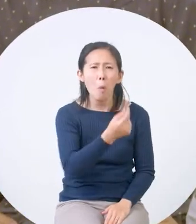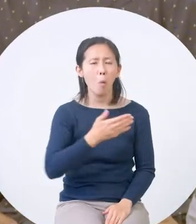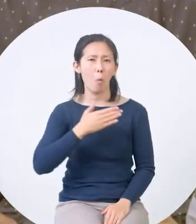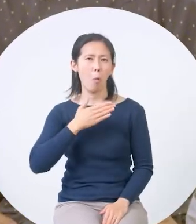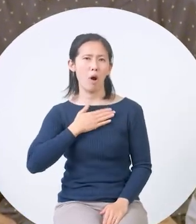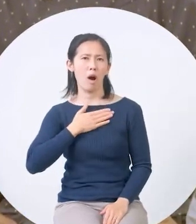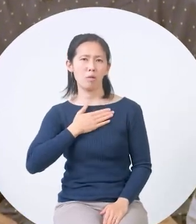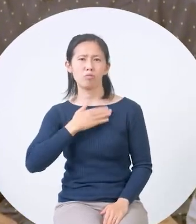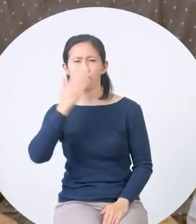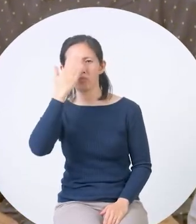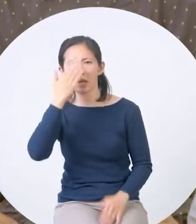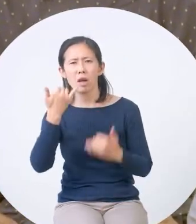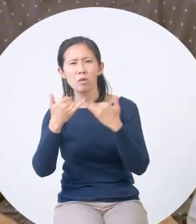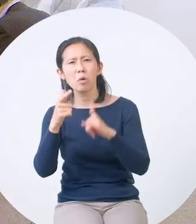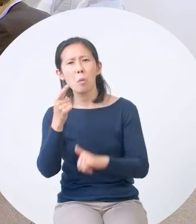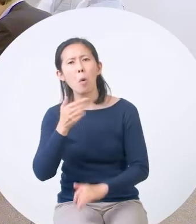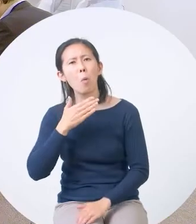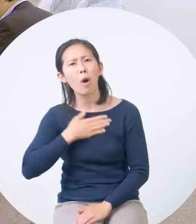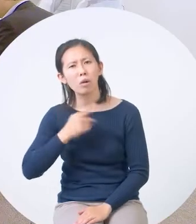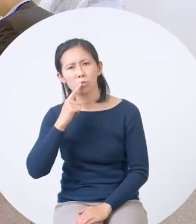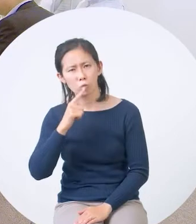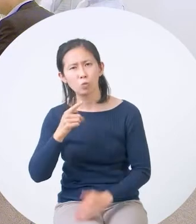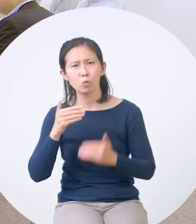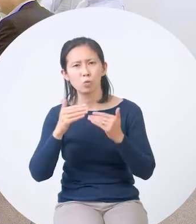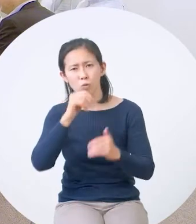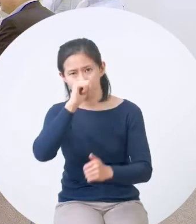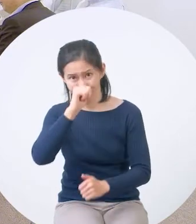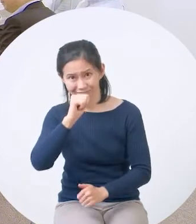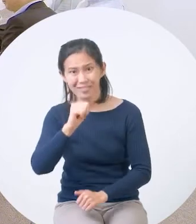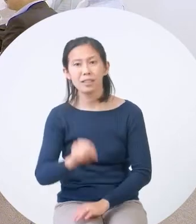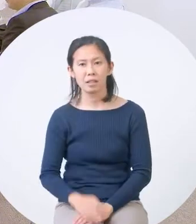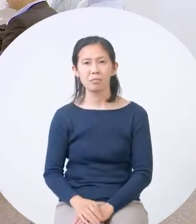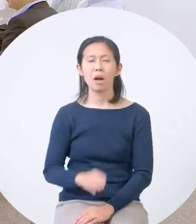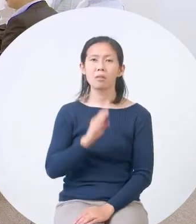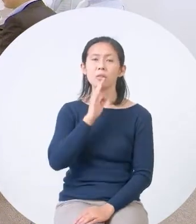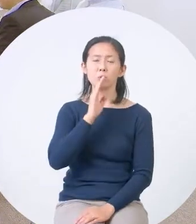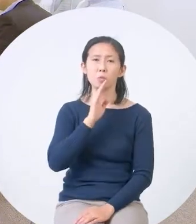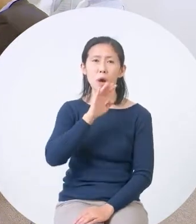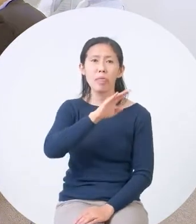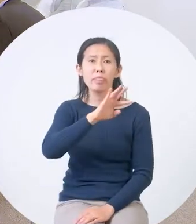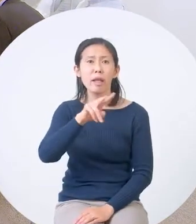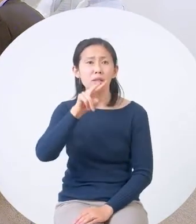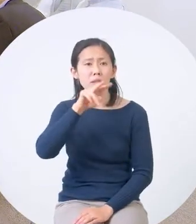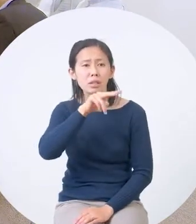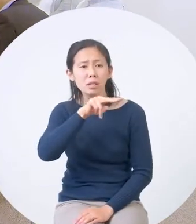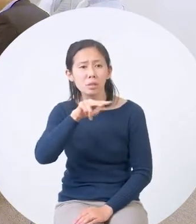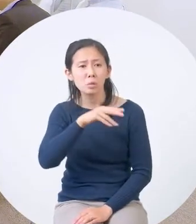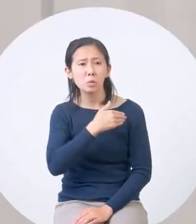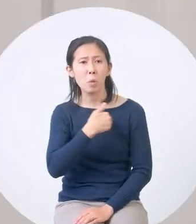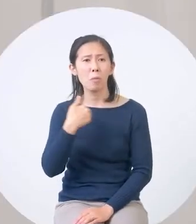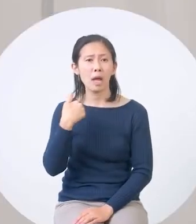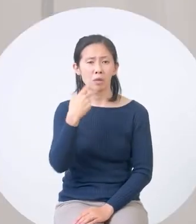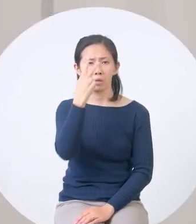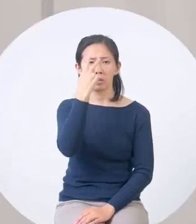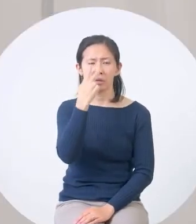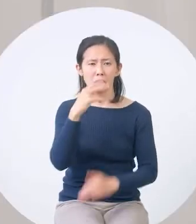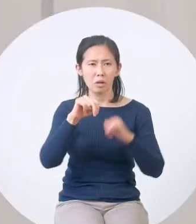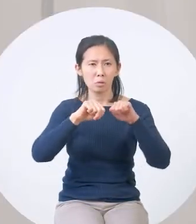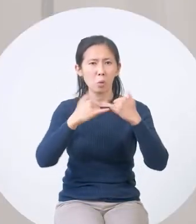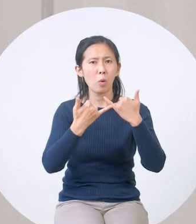な形になっていくんじゃないか。 実は点字が読める視覚障害者って2割しかい